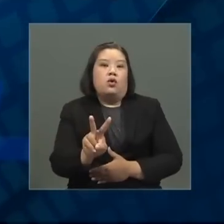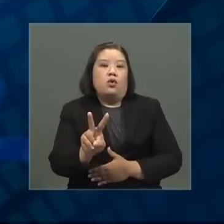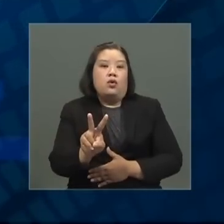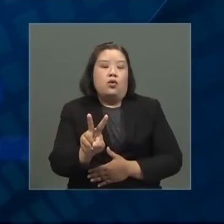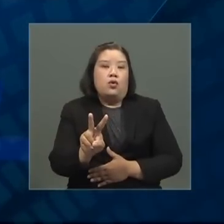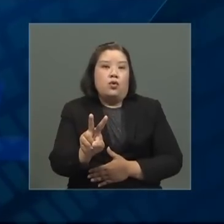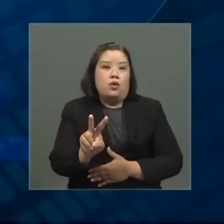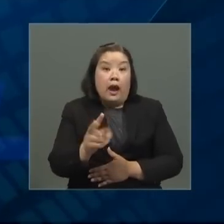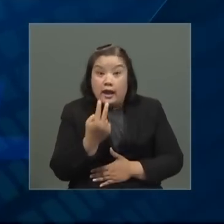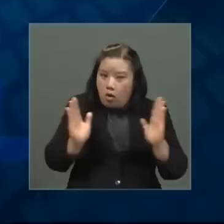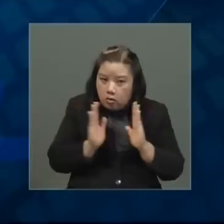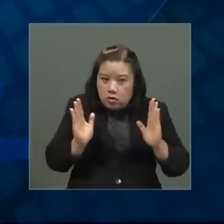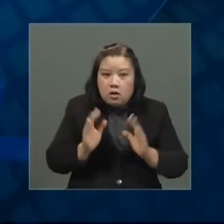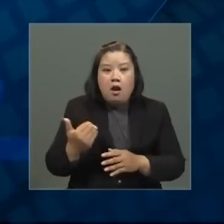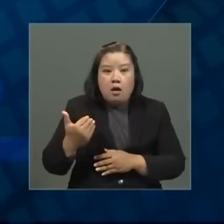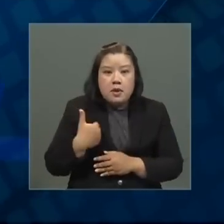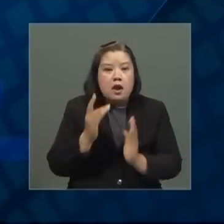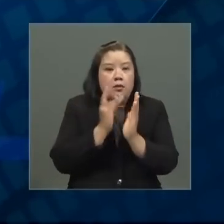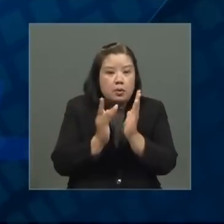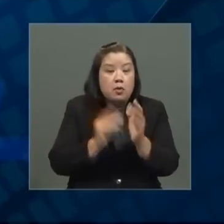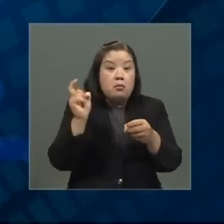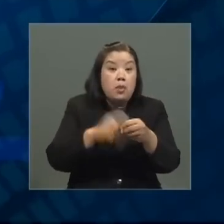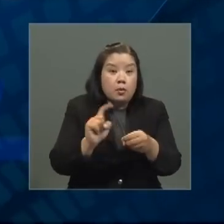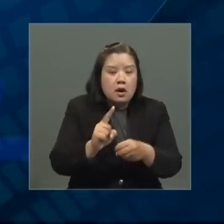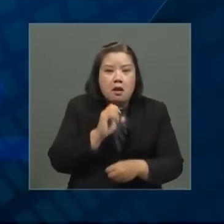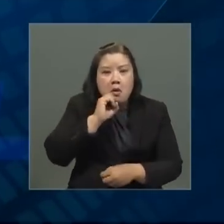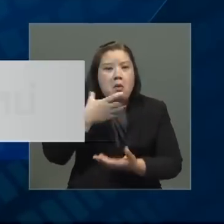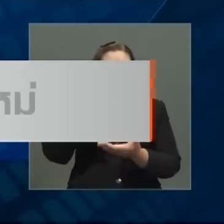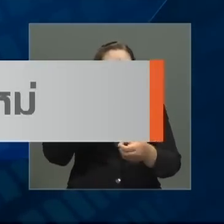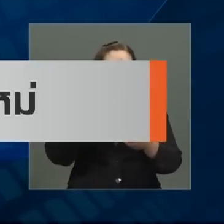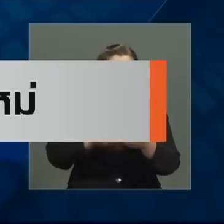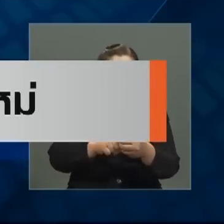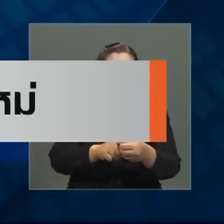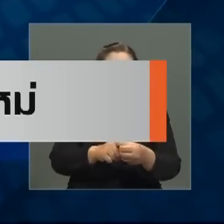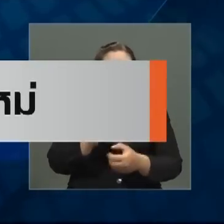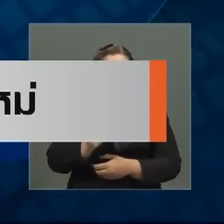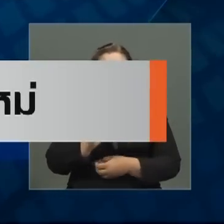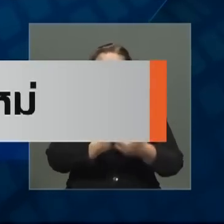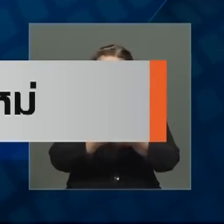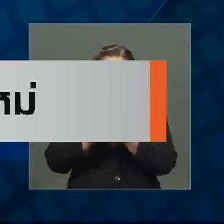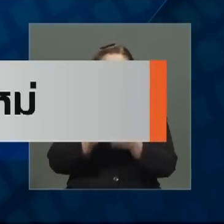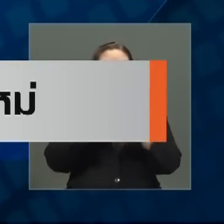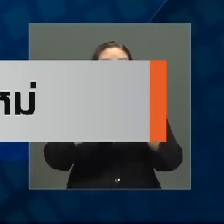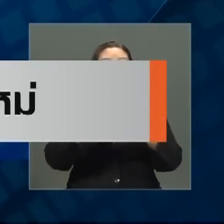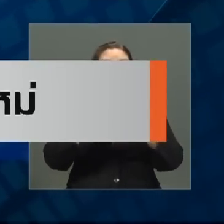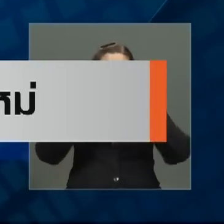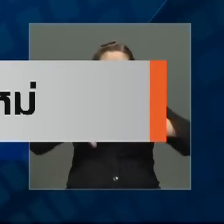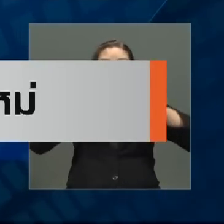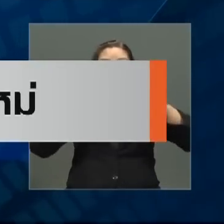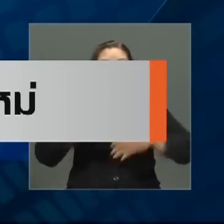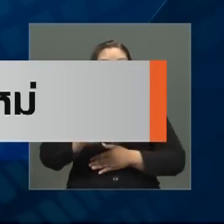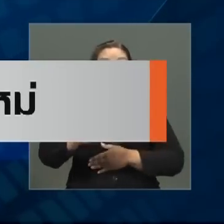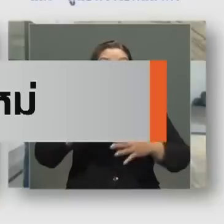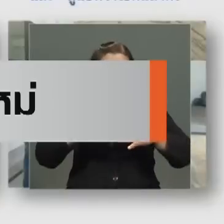ค่ะซึ่งเมื่อวานนี้ทางกระทรวงสาธารณสุขก็ได้ออกมาชี้แจงแล้วยืนยันชัดเจนแล้วได้ว่าพื้นที่อัมพวาจังหวัด